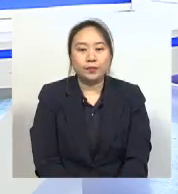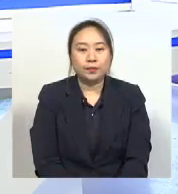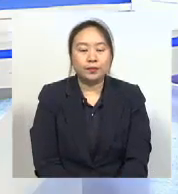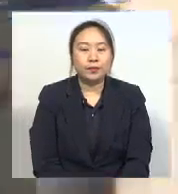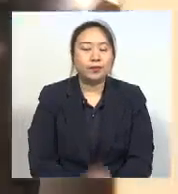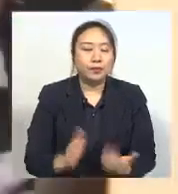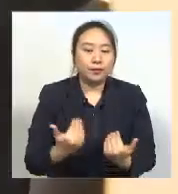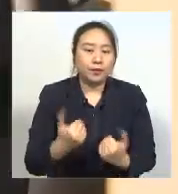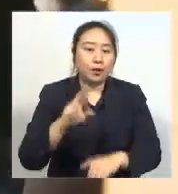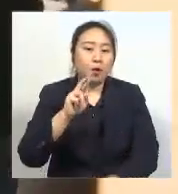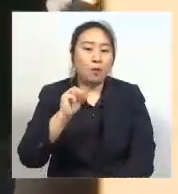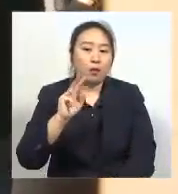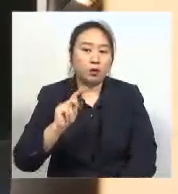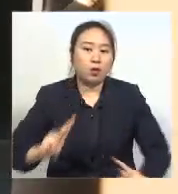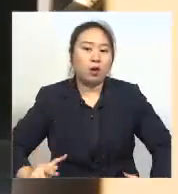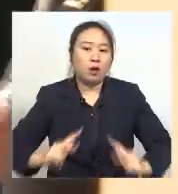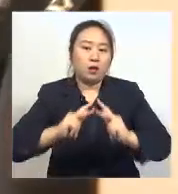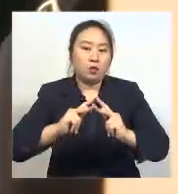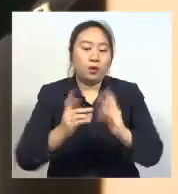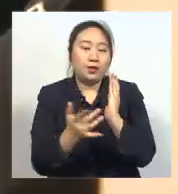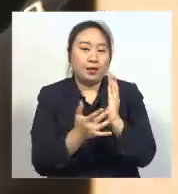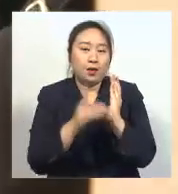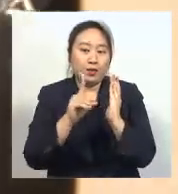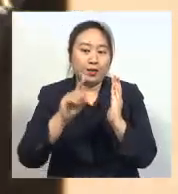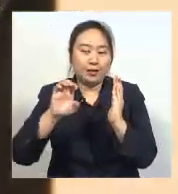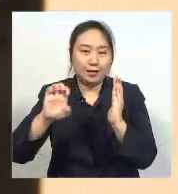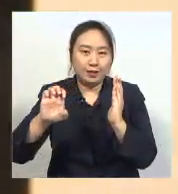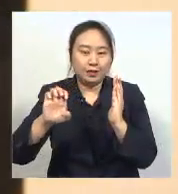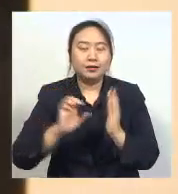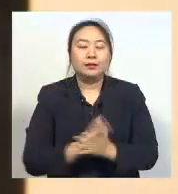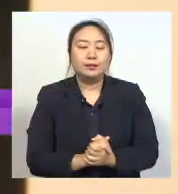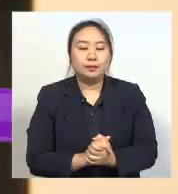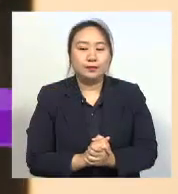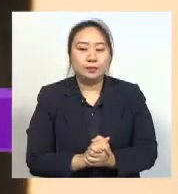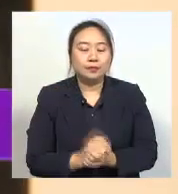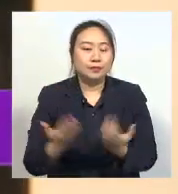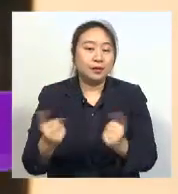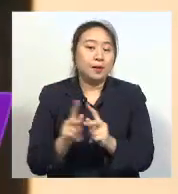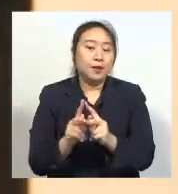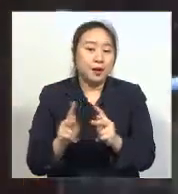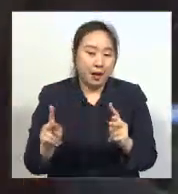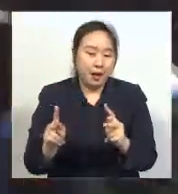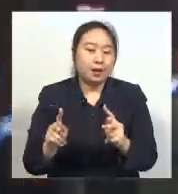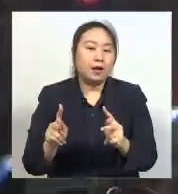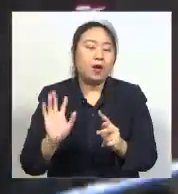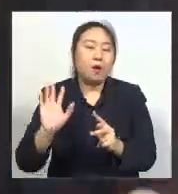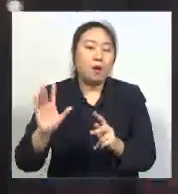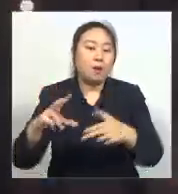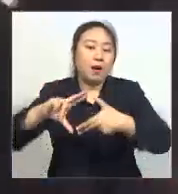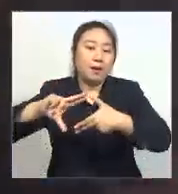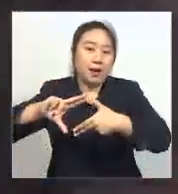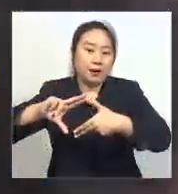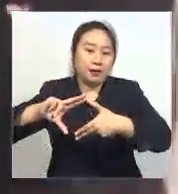ทางด้านนายพุทธิพงศ์ปุณกันรัฐมนตรีว่าการกระทรวงดิจิทัลเพื่อเศรษฐกิจและสังคมในฐานะกรรมการบริหารพรรคพลังประช